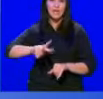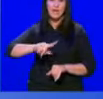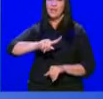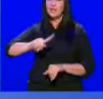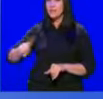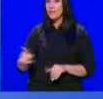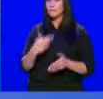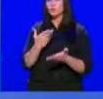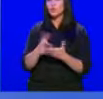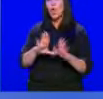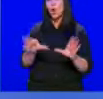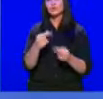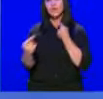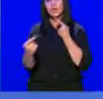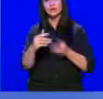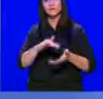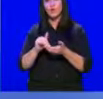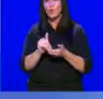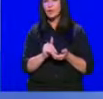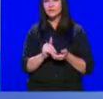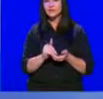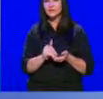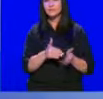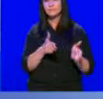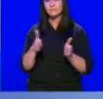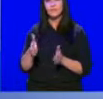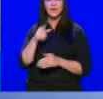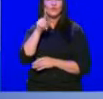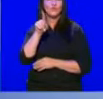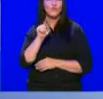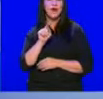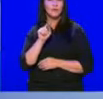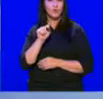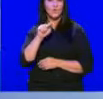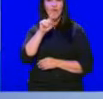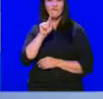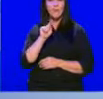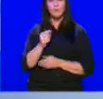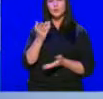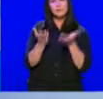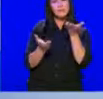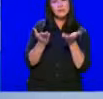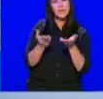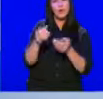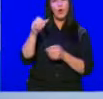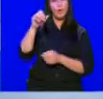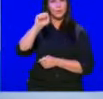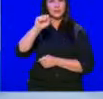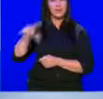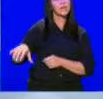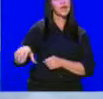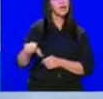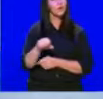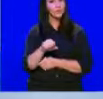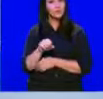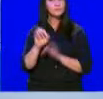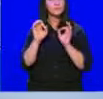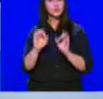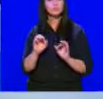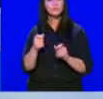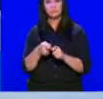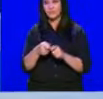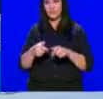за коалиция. Това е въпрос на преценка от самите партийни ръководства. Всъщност, при